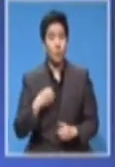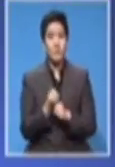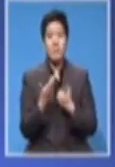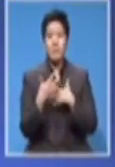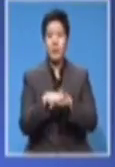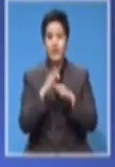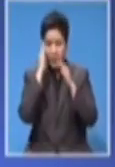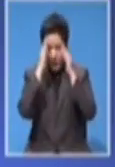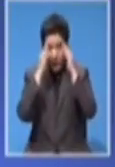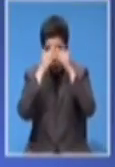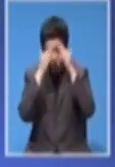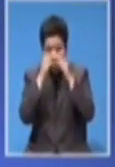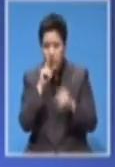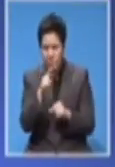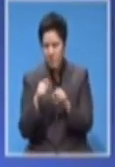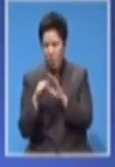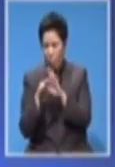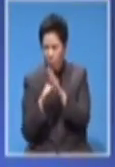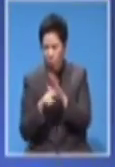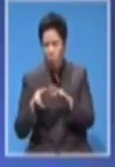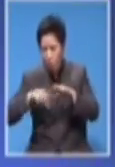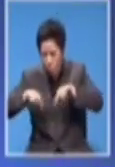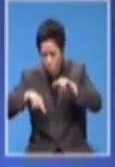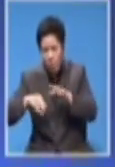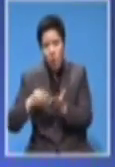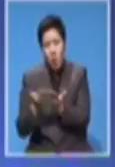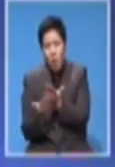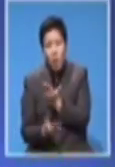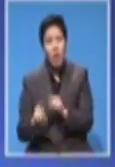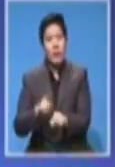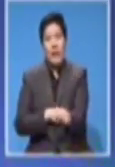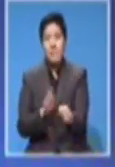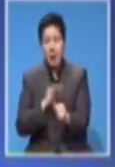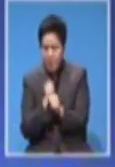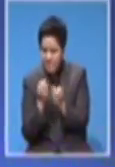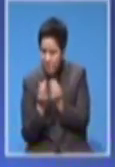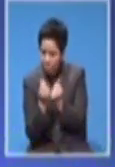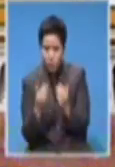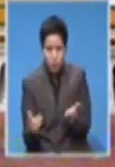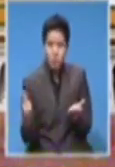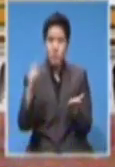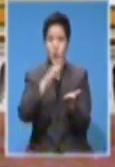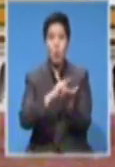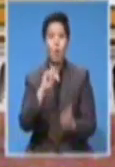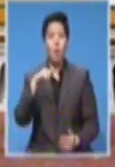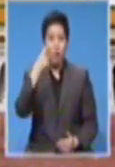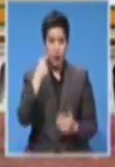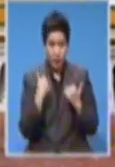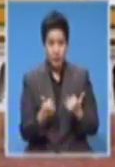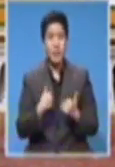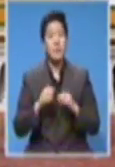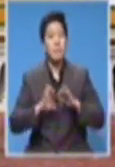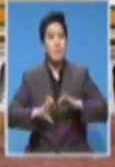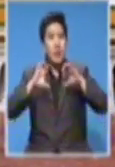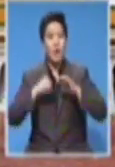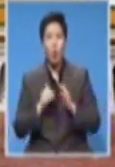ฝ่ายอินโดนีเซียขอให้ลดขั้นตอนการพิจารณาเพื่อจะส่งลูกเรือเหล่านี้กลับได้ในโอกาสแรกนะครับรัฐบาลขอขอบคุณ